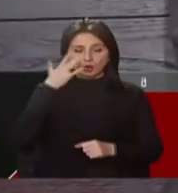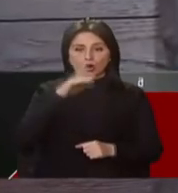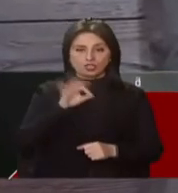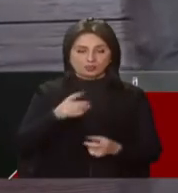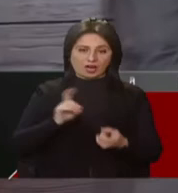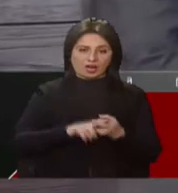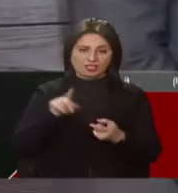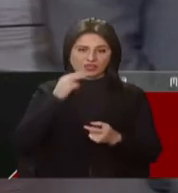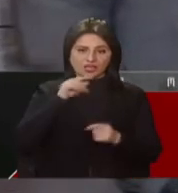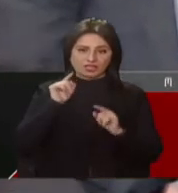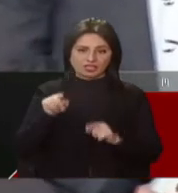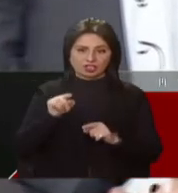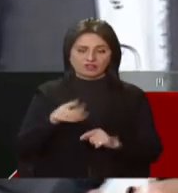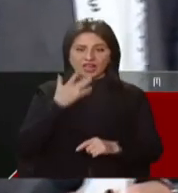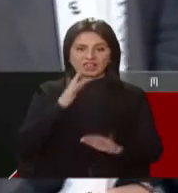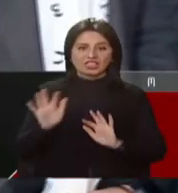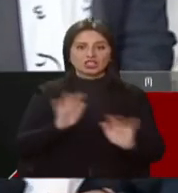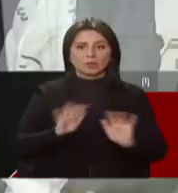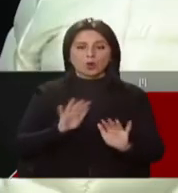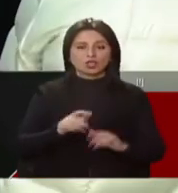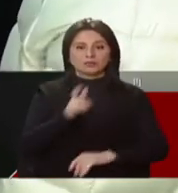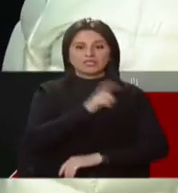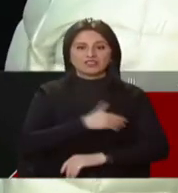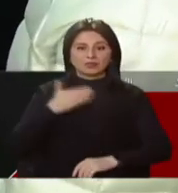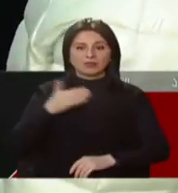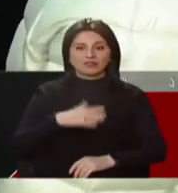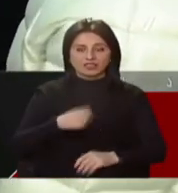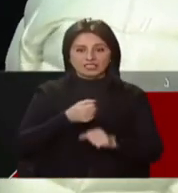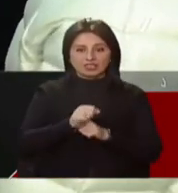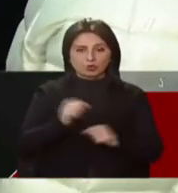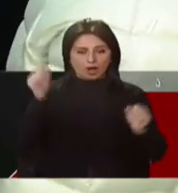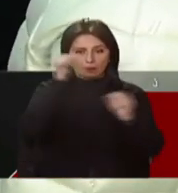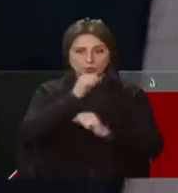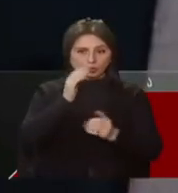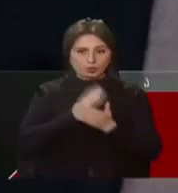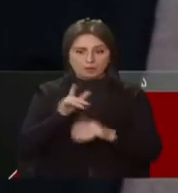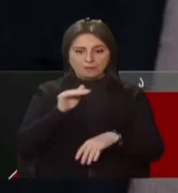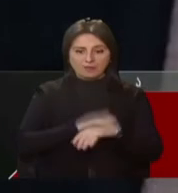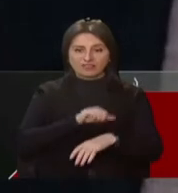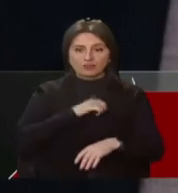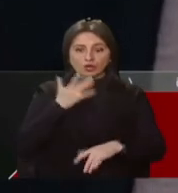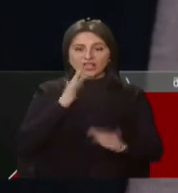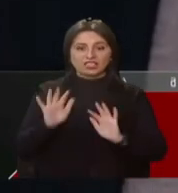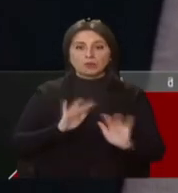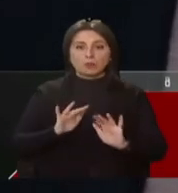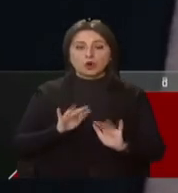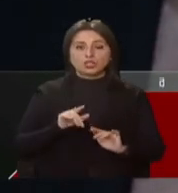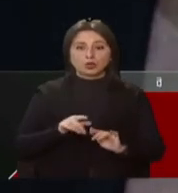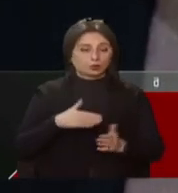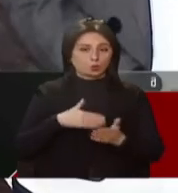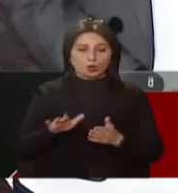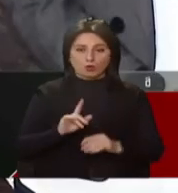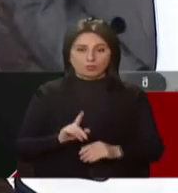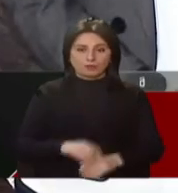ოცნებასთან კავშირში დაადანაშაულა. ნაციონალური მოძრაობის წევრების მხრიდან იძულებას კი აბსურდი უწოდა. ამ ფაქტს თავად ნაციონალურ მოძრაობაშიც